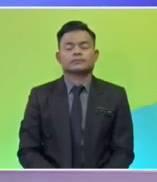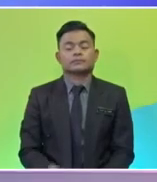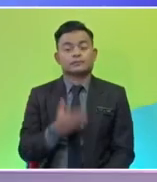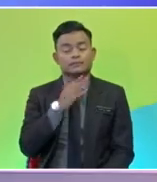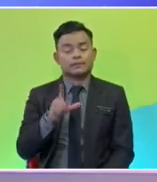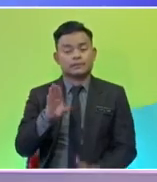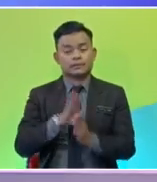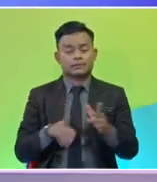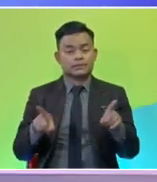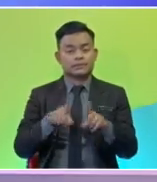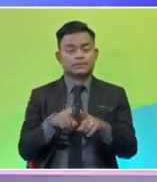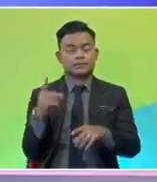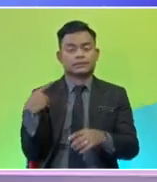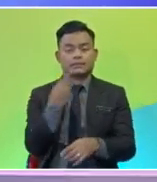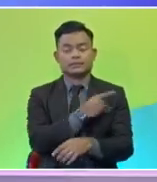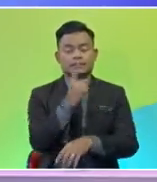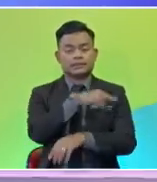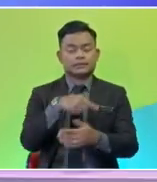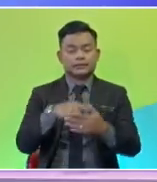pada hari ini